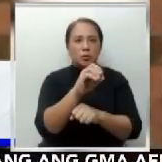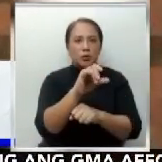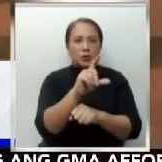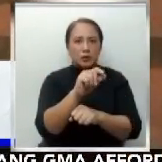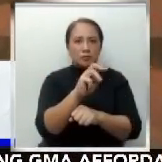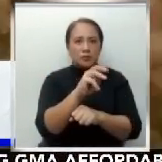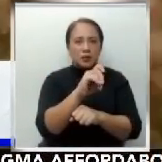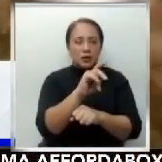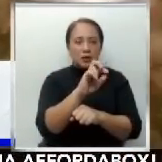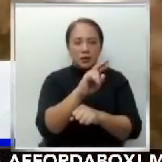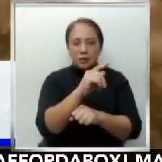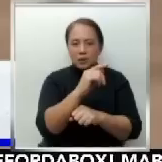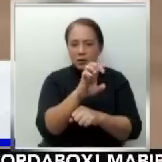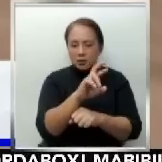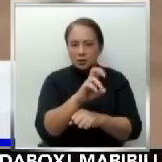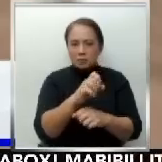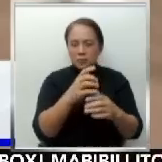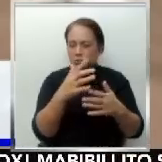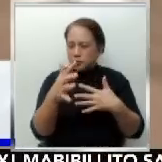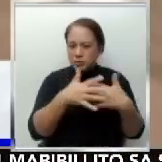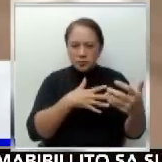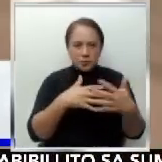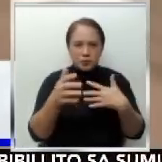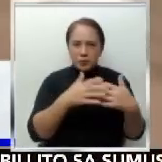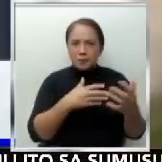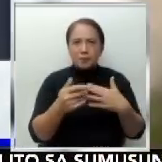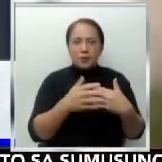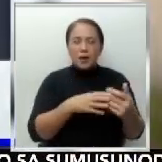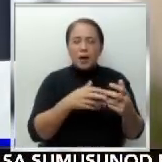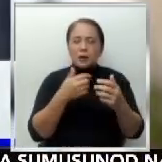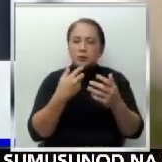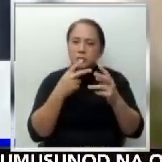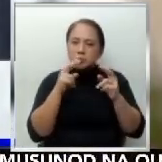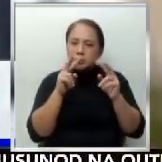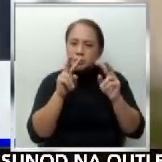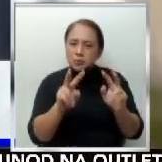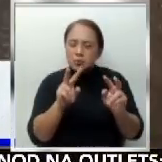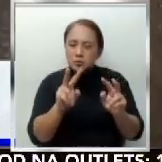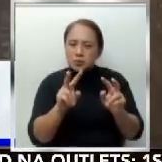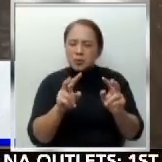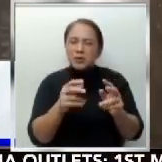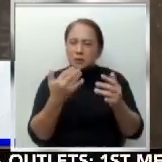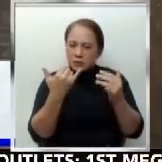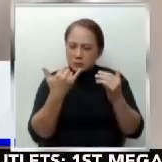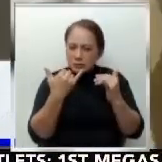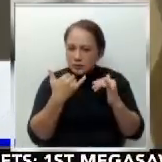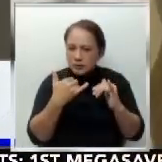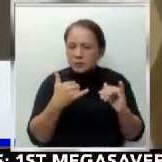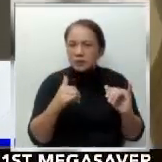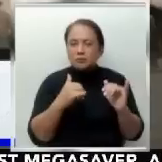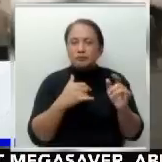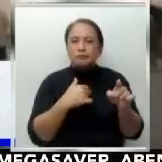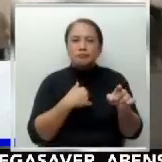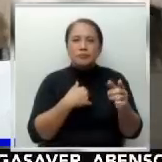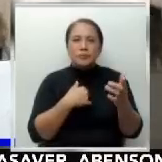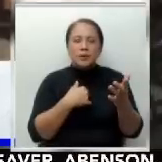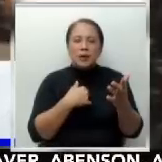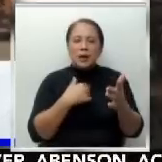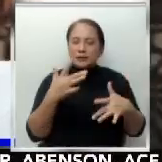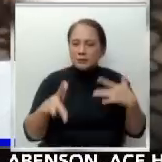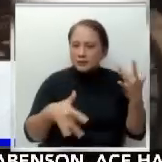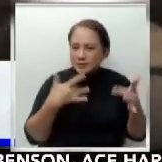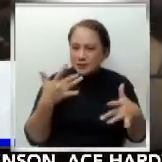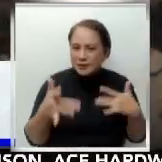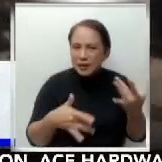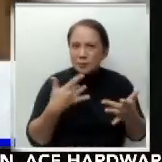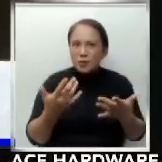nito, hindi pa rin maitago ng mga taga-subaybay ng hit primetime series na Maria Clara at Ibarra ang excitement sa itatakbo